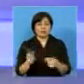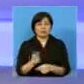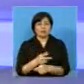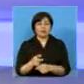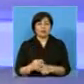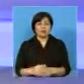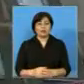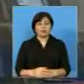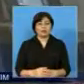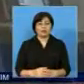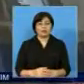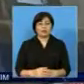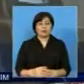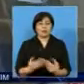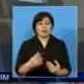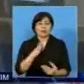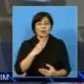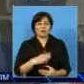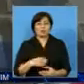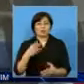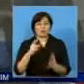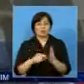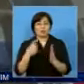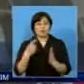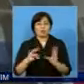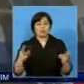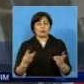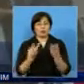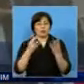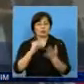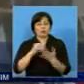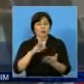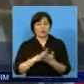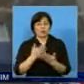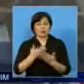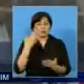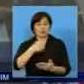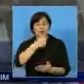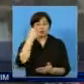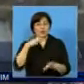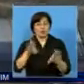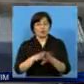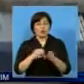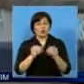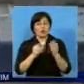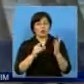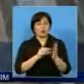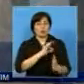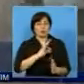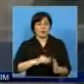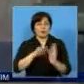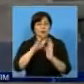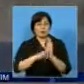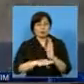толығырақ. Биыл өңірде 700-ден астам өрт оқиғасы тіркелген. Бұл өткен жылмен салыстырғанда 17%-ға төмен. Қызыл